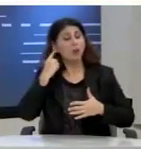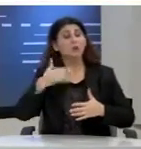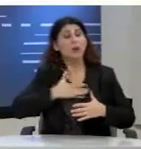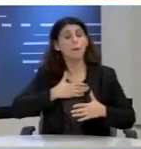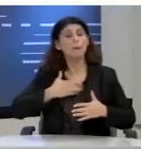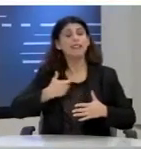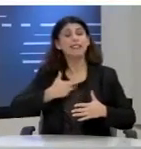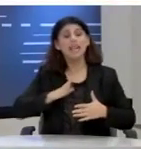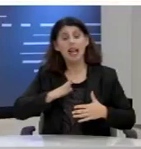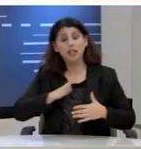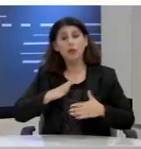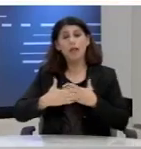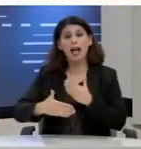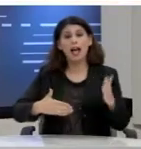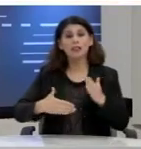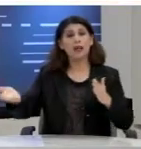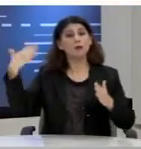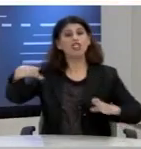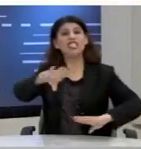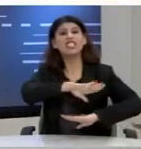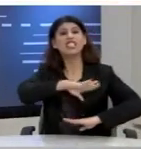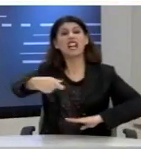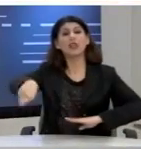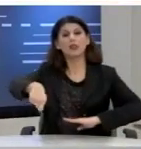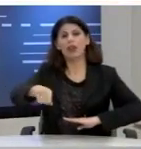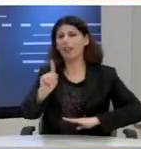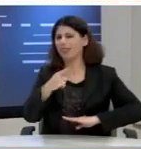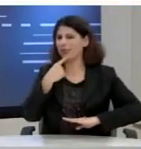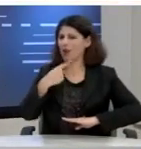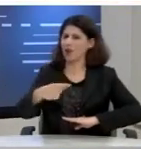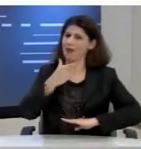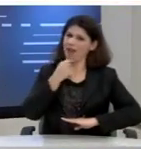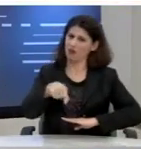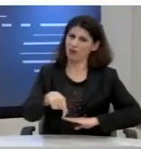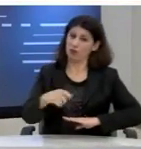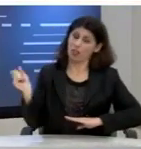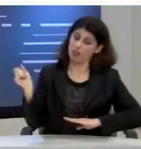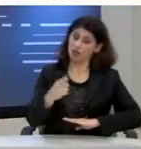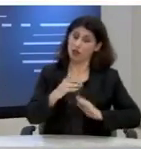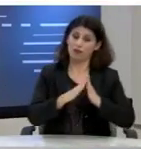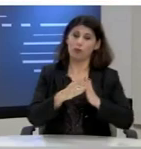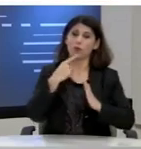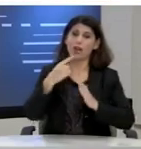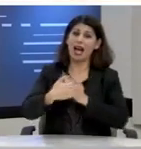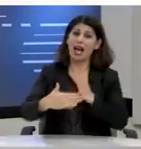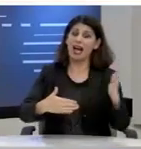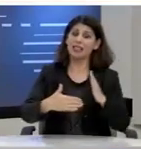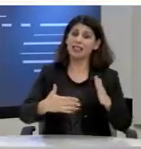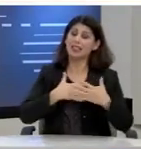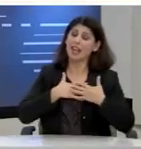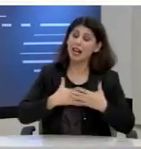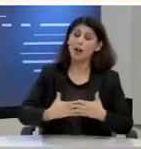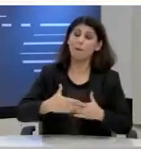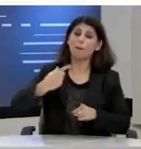Δεν λέγονται έτσι εύκολα αυτές οι κουβέντες. Και θα τις χαρίσω και θα στείλω το βιβλίο μου που λέγεται «Αριστερά και